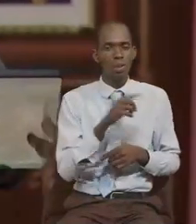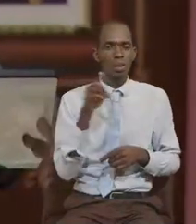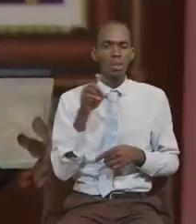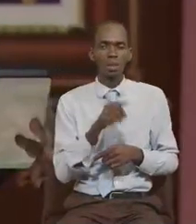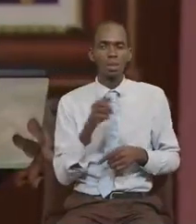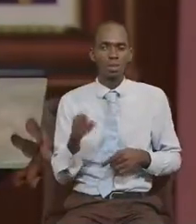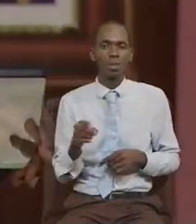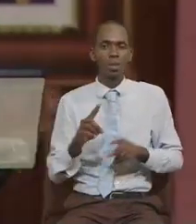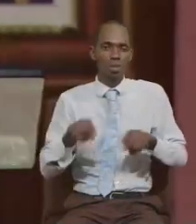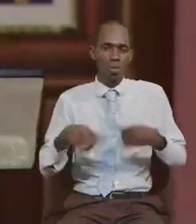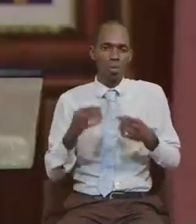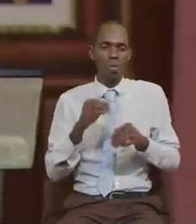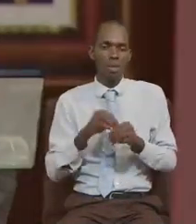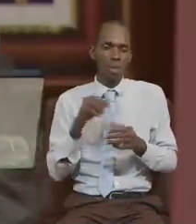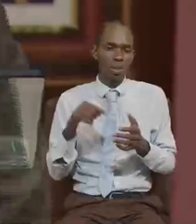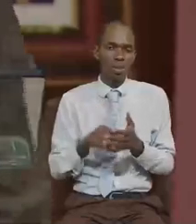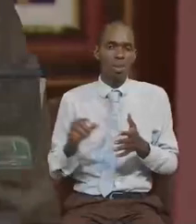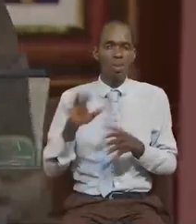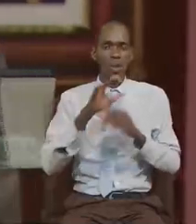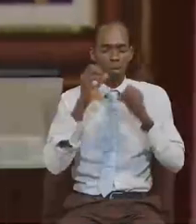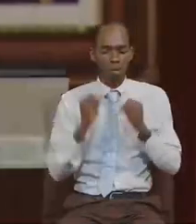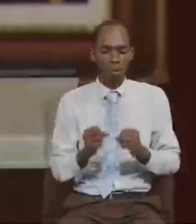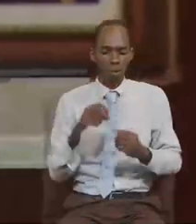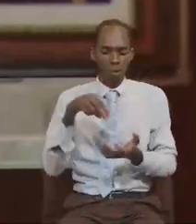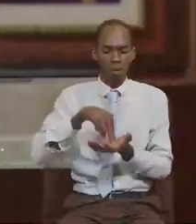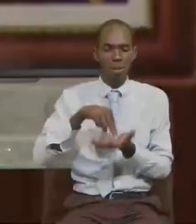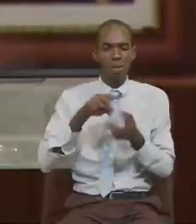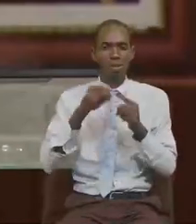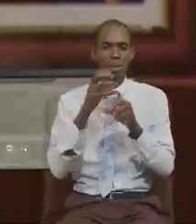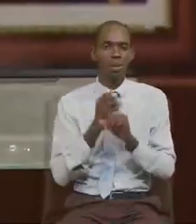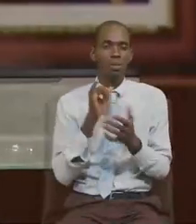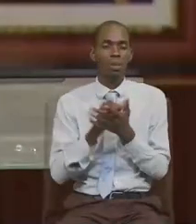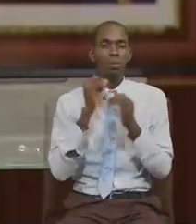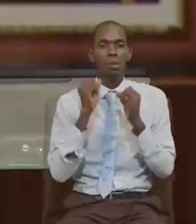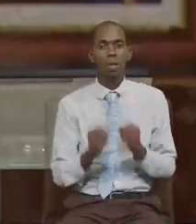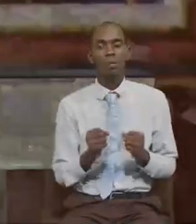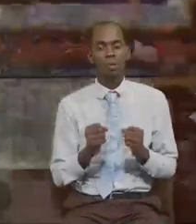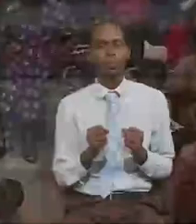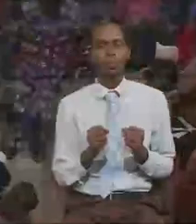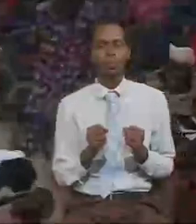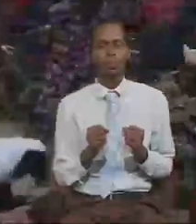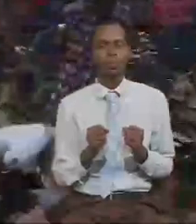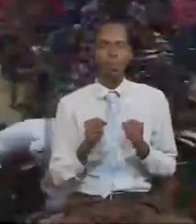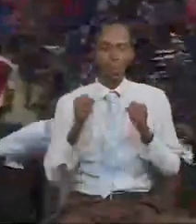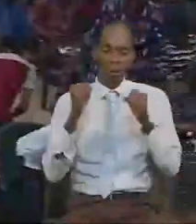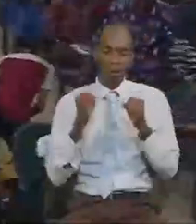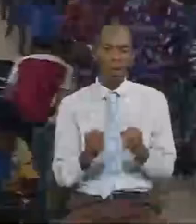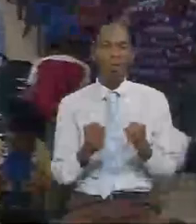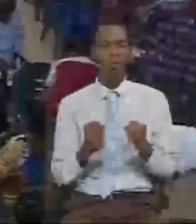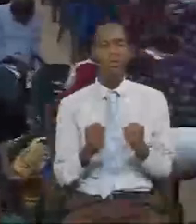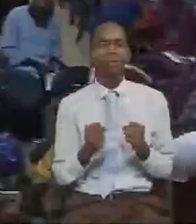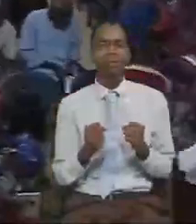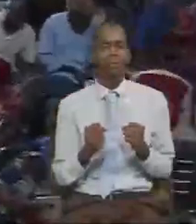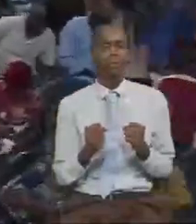force. Lève-toi maintenant et reçois la force, la puissance, la puissance, la